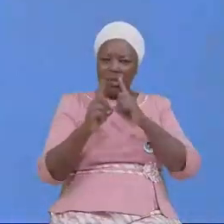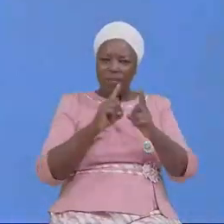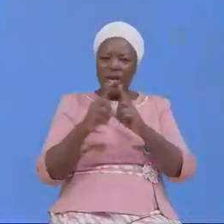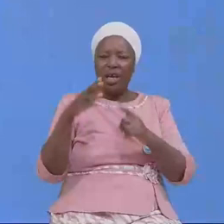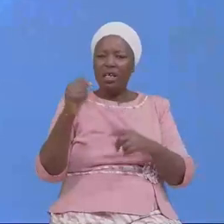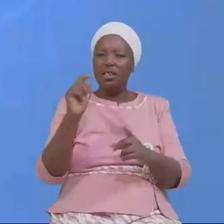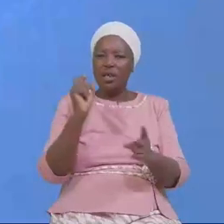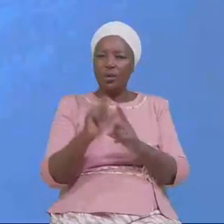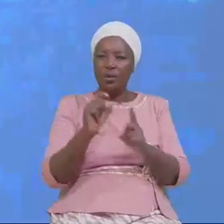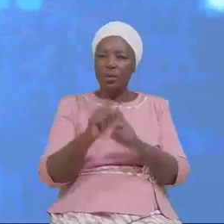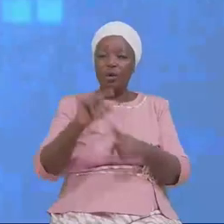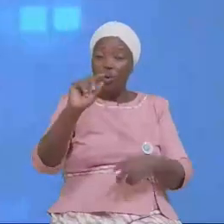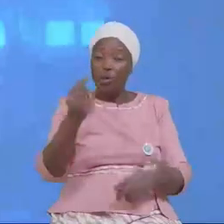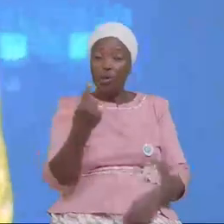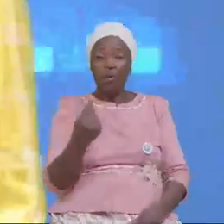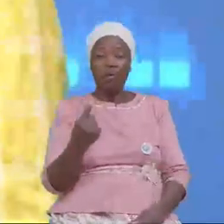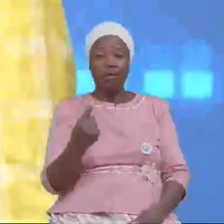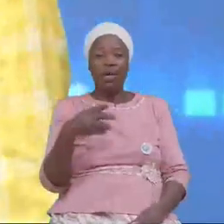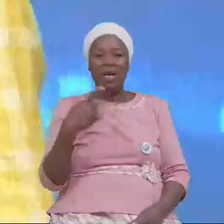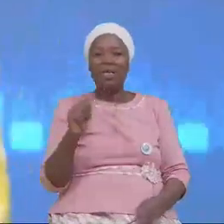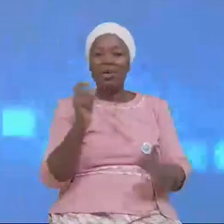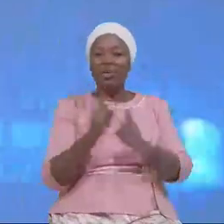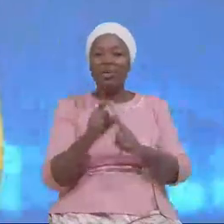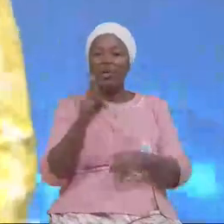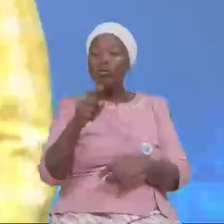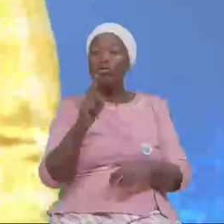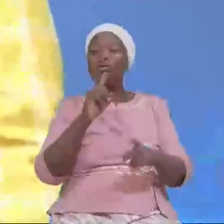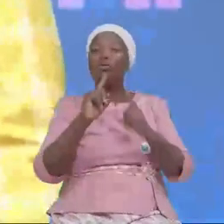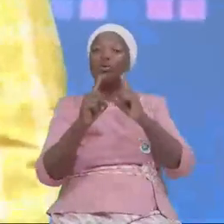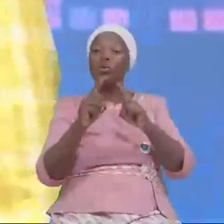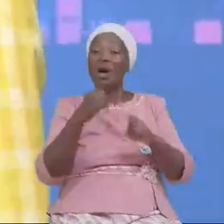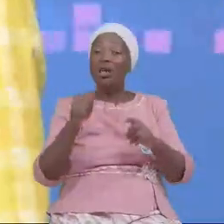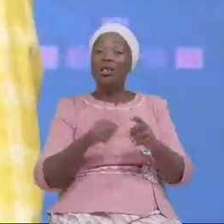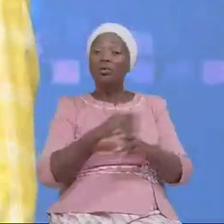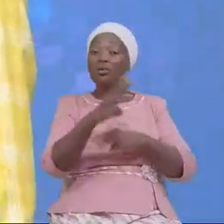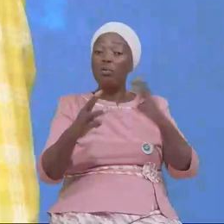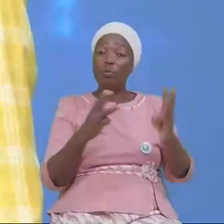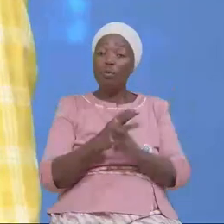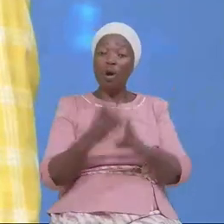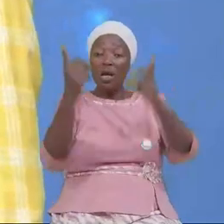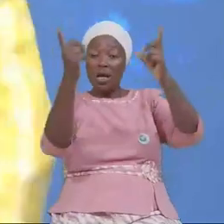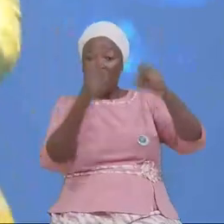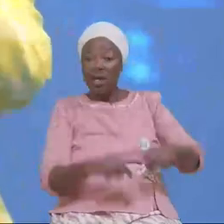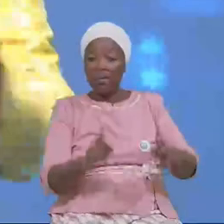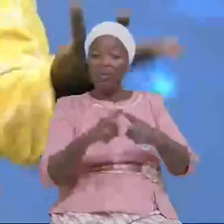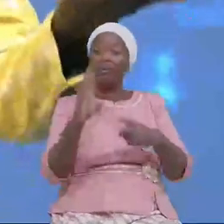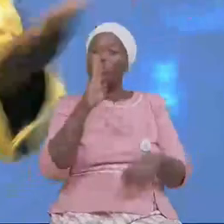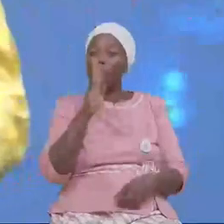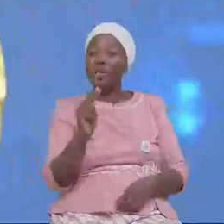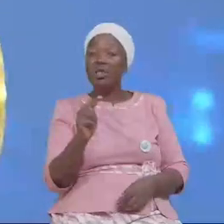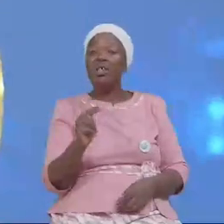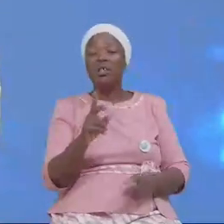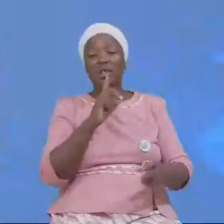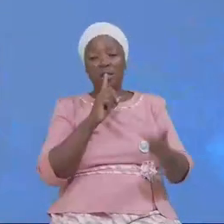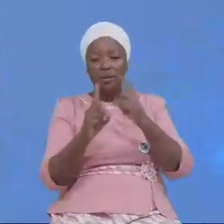mot. La parole que tu as déclarée et la parole et le monde est venu en